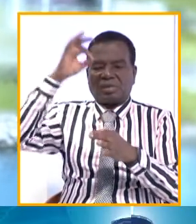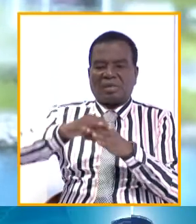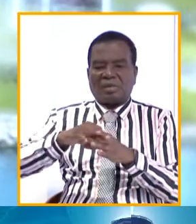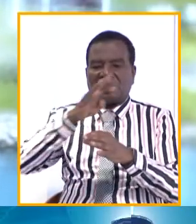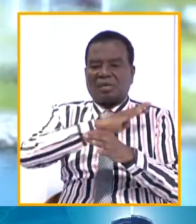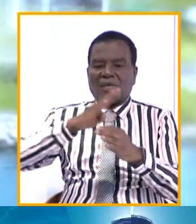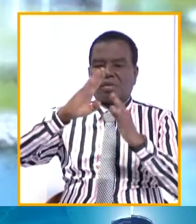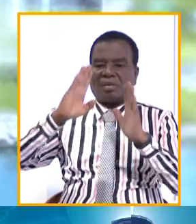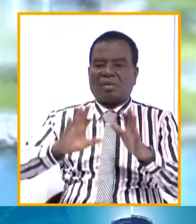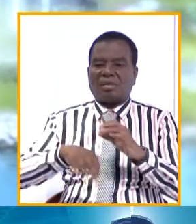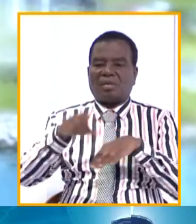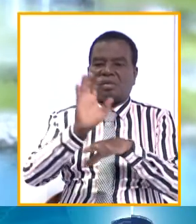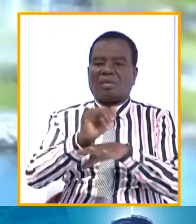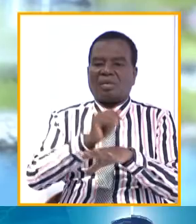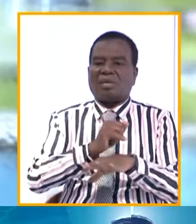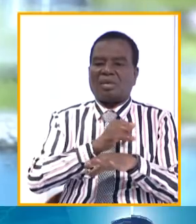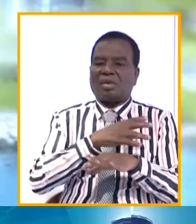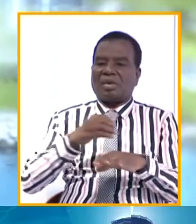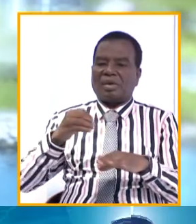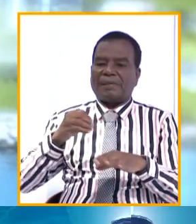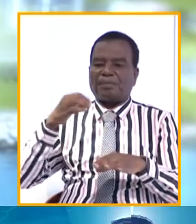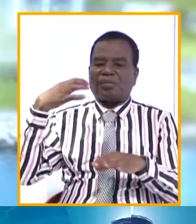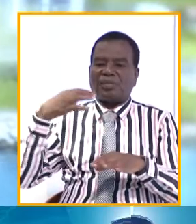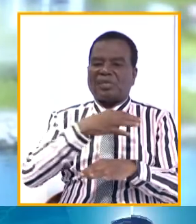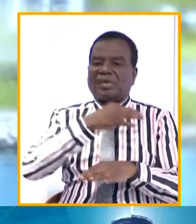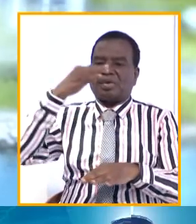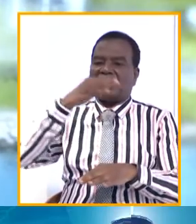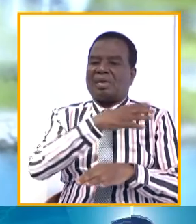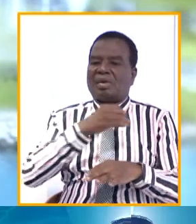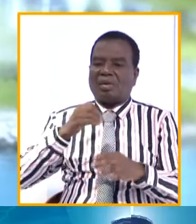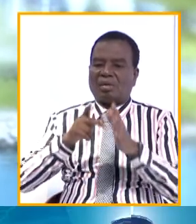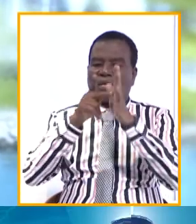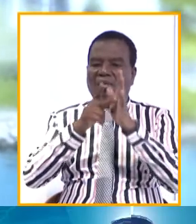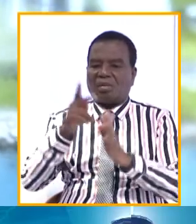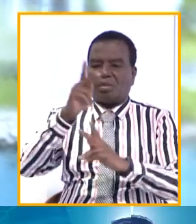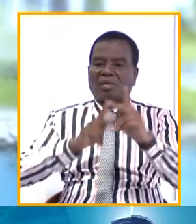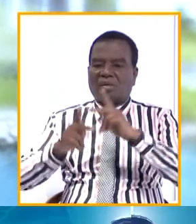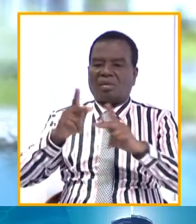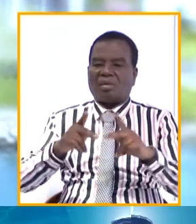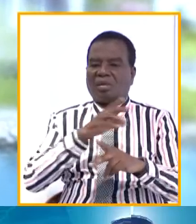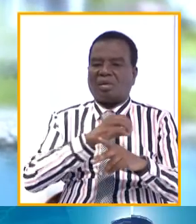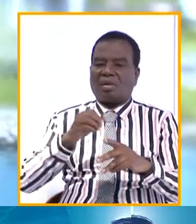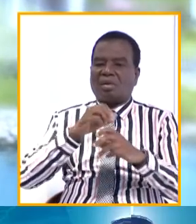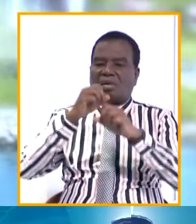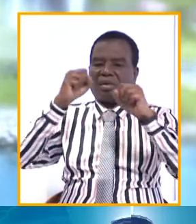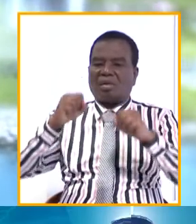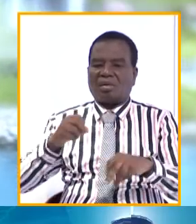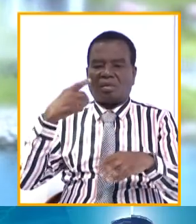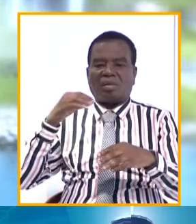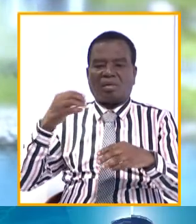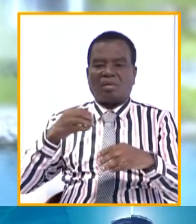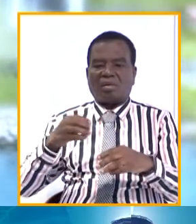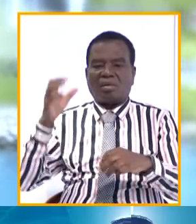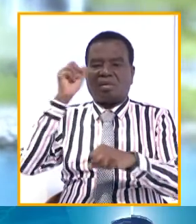chapelles politiques. On ne dort pas sur ses lauriers. Les candidats à choisir ont été présentés aux populations. On affine ses stratégies pour conquérir le